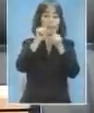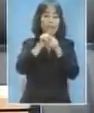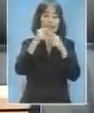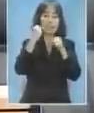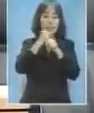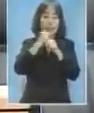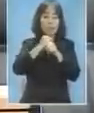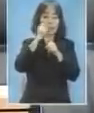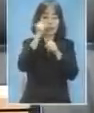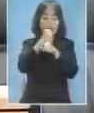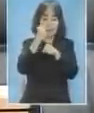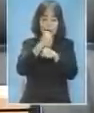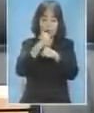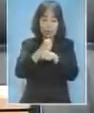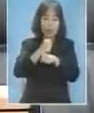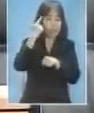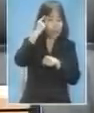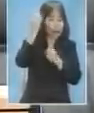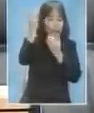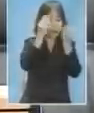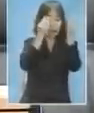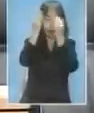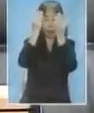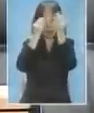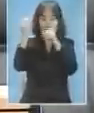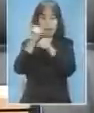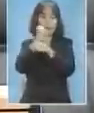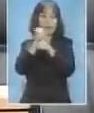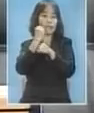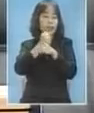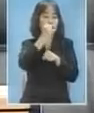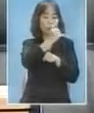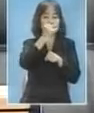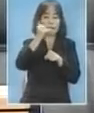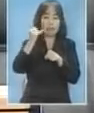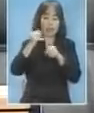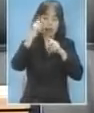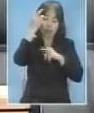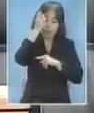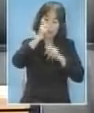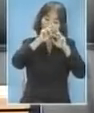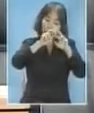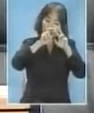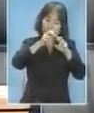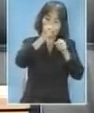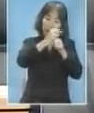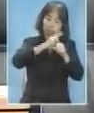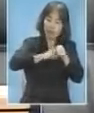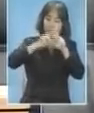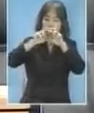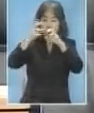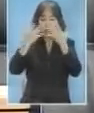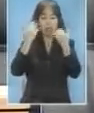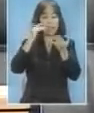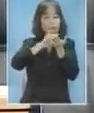ม่ใช่ลูกนกก็คือรู้จักไกว่คว้าหาความรู้เหมือนลูกไก่คุ้ยเขี่ยหาความรู้ไม่ว่าด้วยแท็บเล็ตด้ว